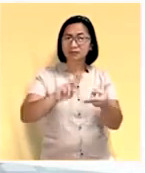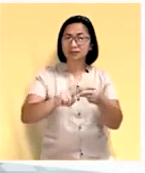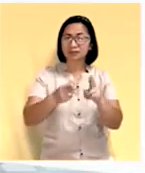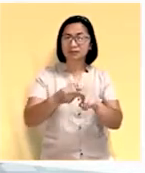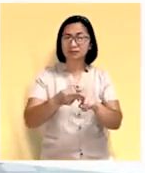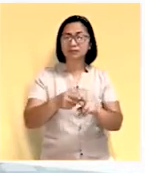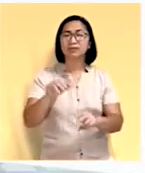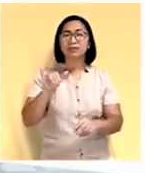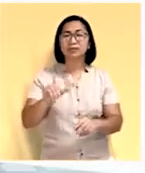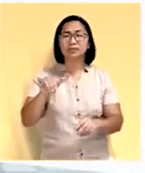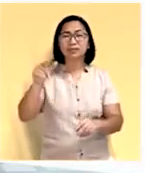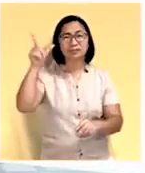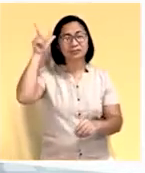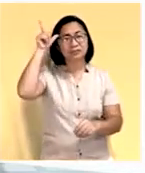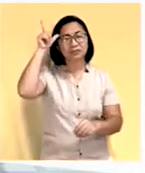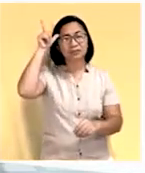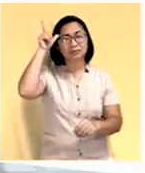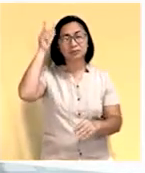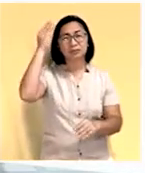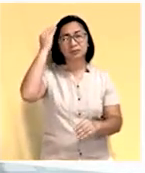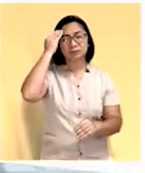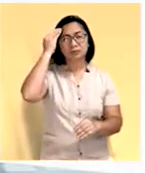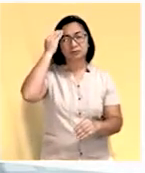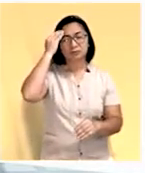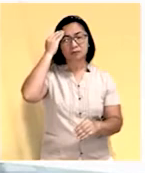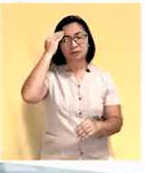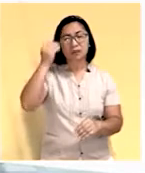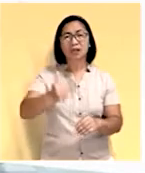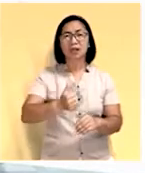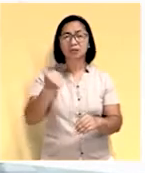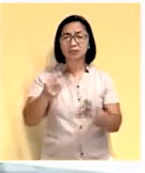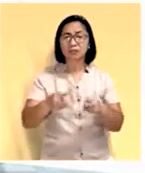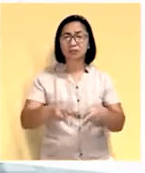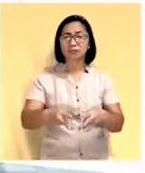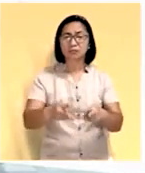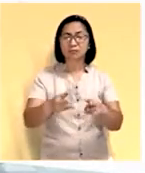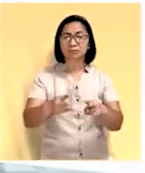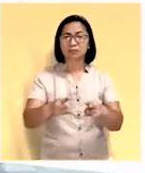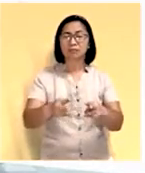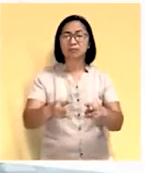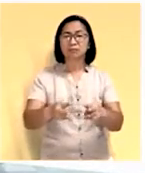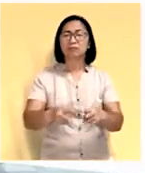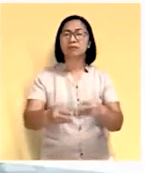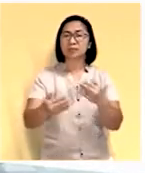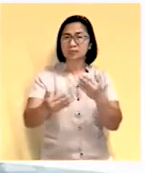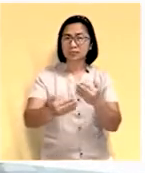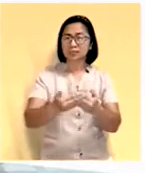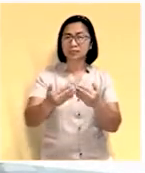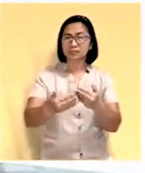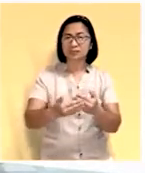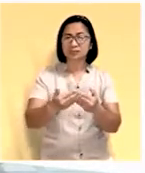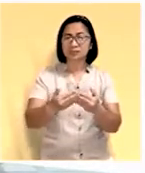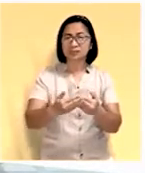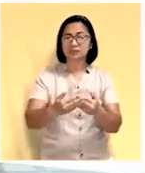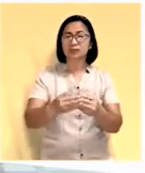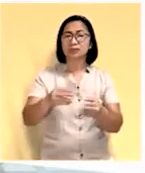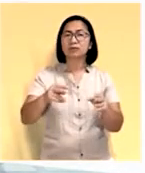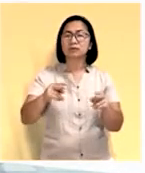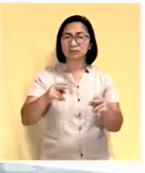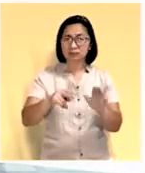numbers? Oo, Lino! Alam mo bang may iba pang paraan na mas madaling mag-subtract ng mga